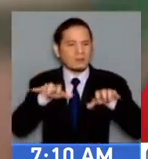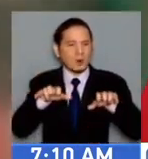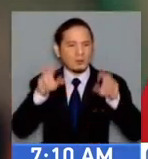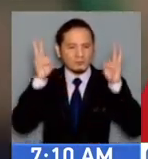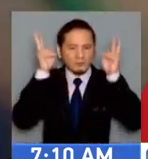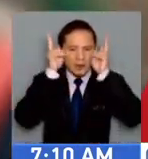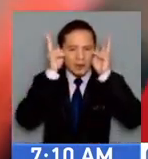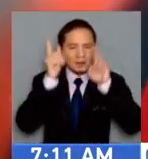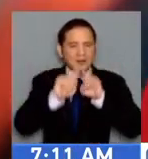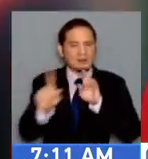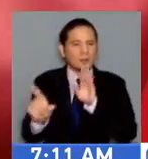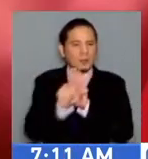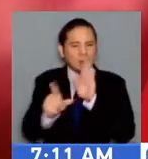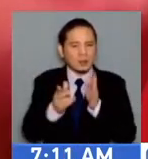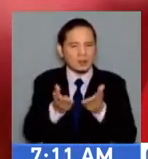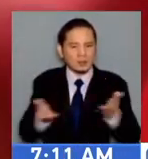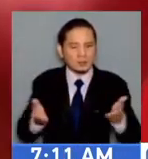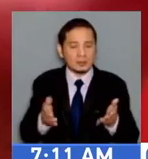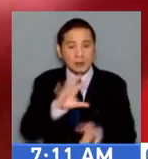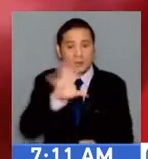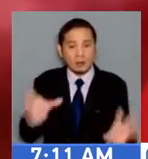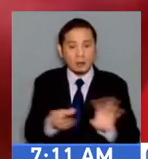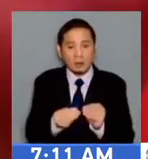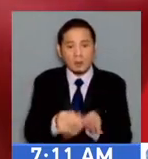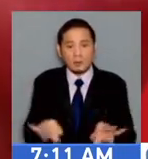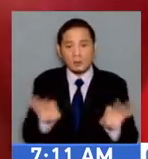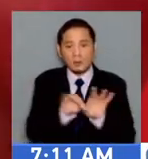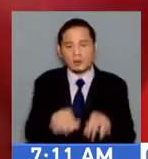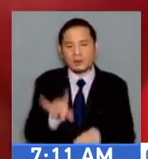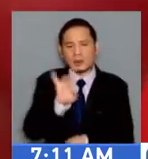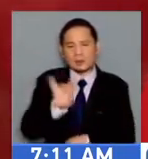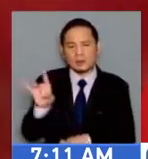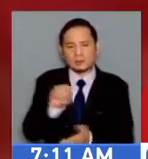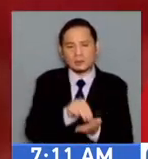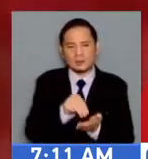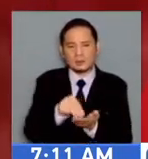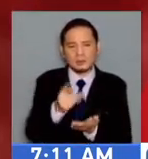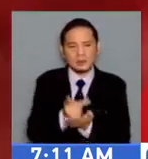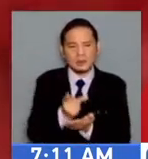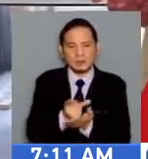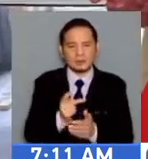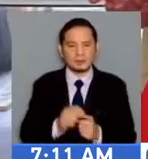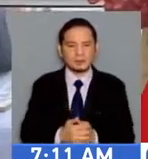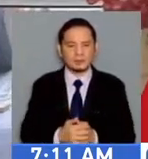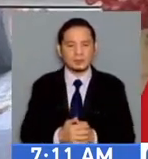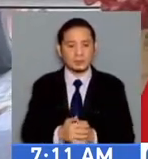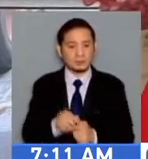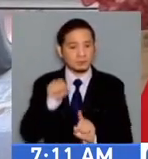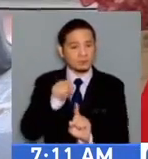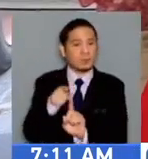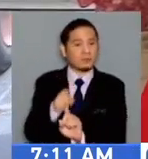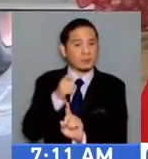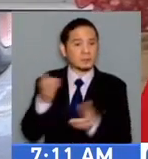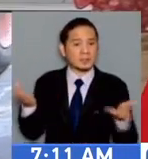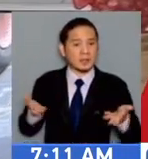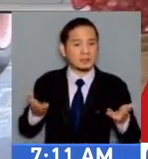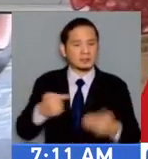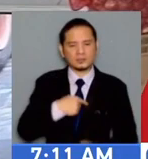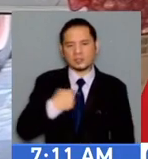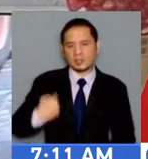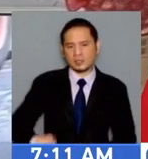ng 88 million pesos. Base sa impormasyong nakalap ng DA, mula ito sa China. Inihahanda na raw ang kasong paglabag